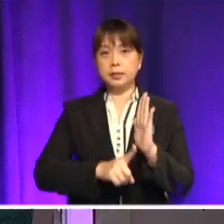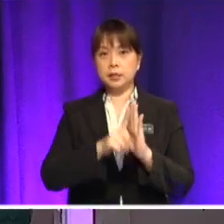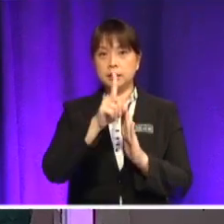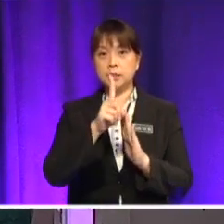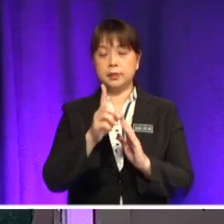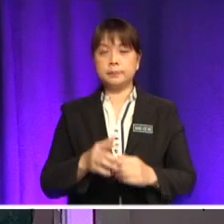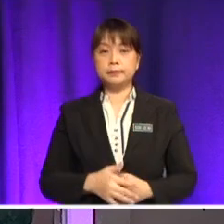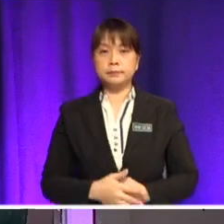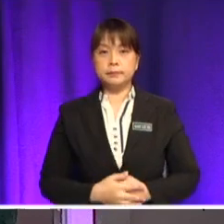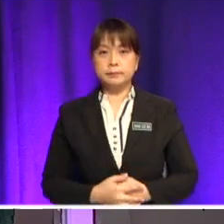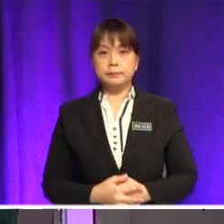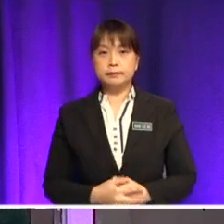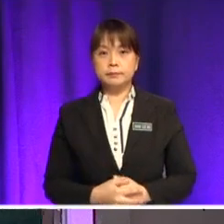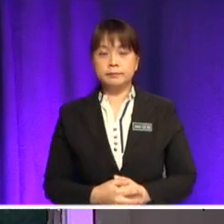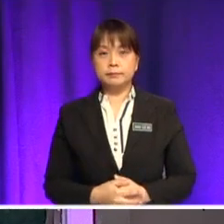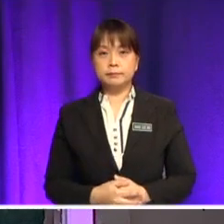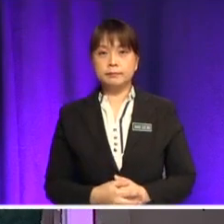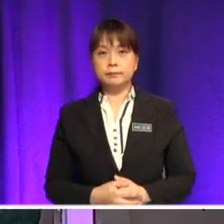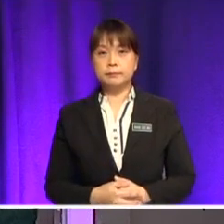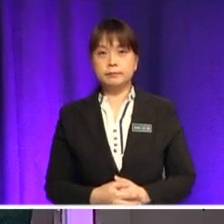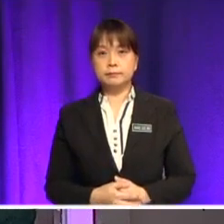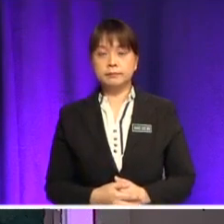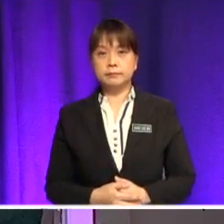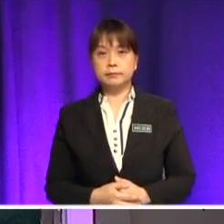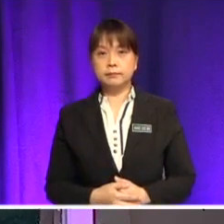ke bawah jadi dua jawaban